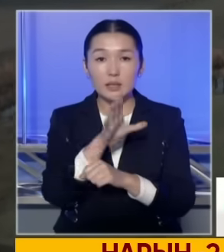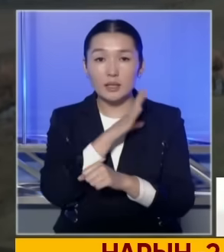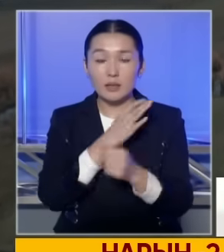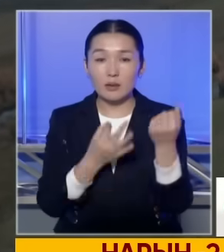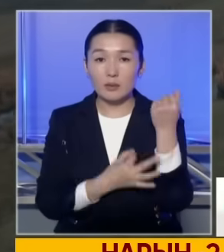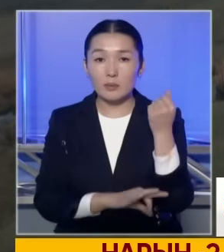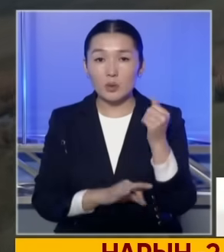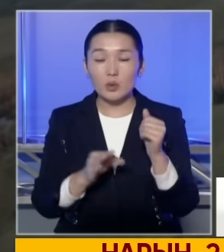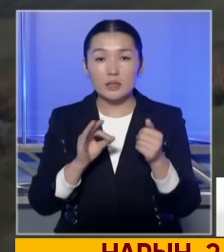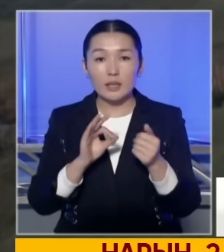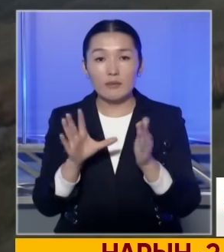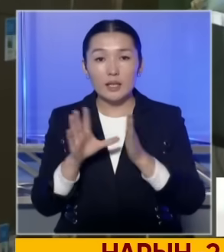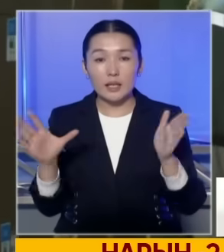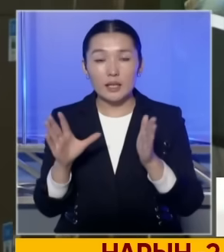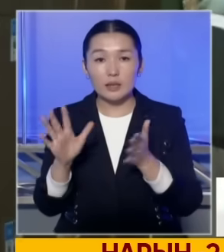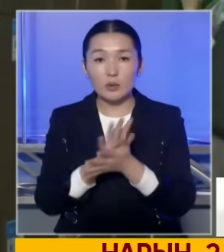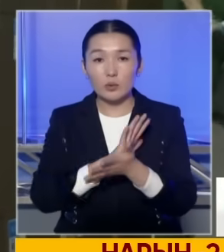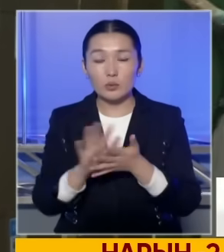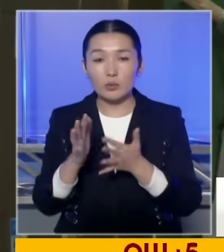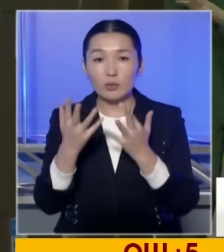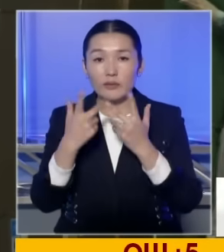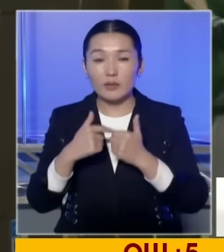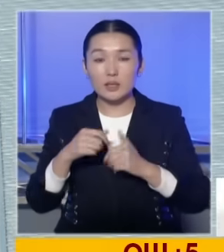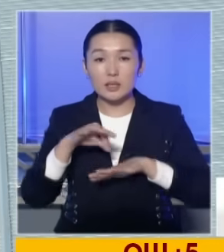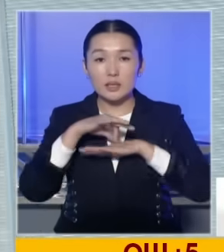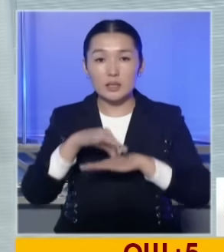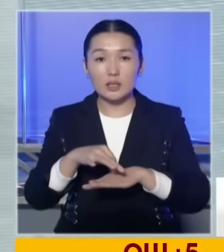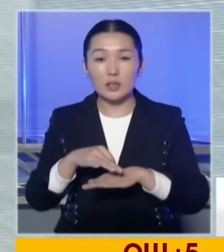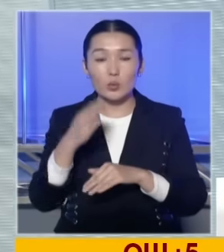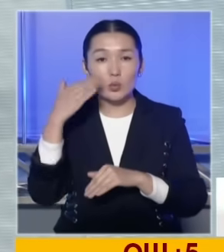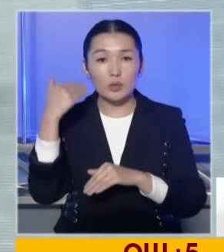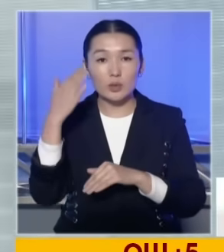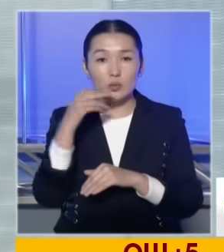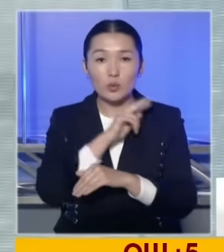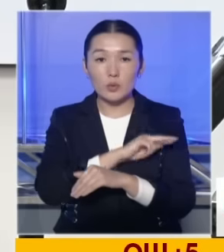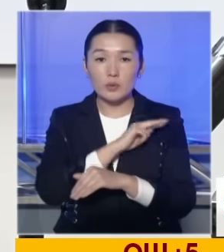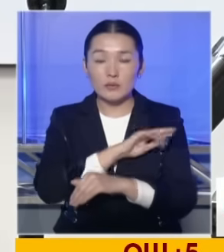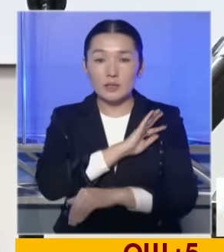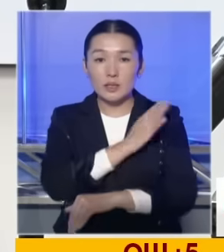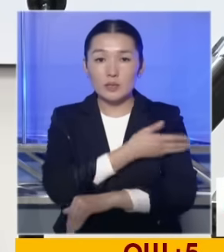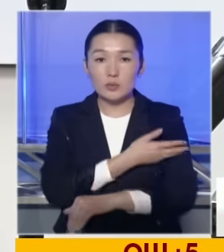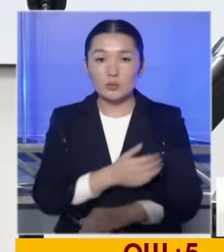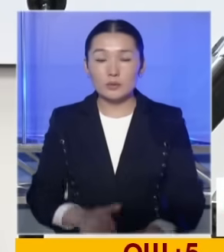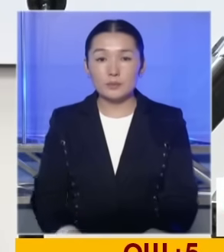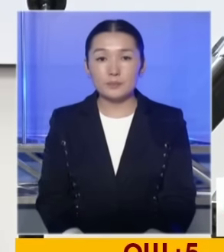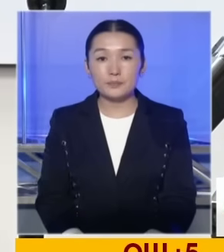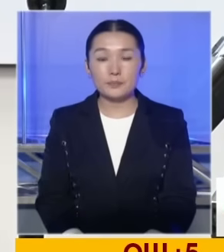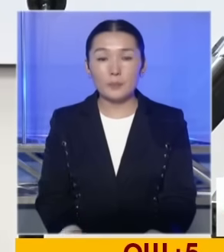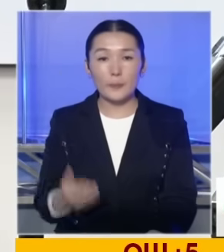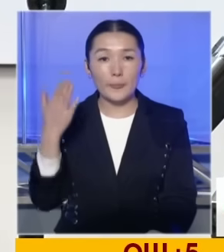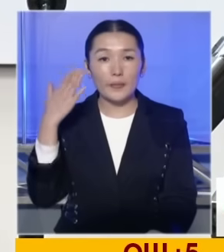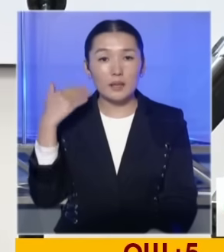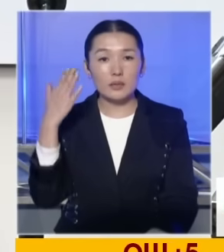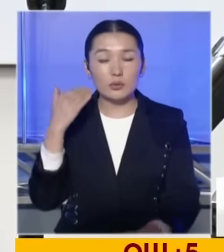кийин электрондук эсеп фактураларды жана жол баракчаларын иштетүүнү жөнөкөйлөштүрүү боюнча иштер күчөдү. Жөнөкөйлөгөн онлайн